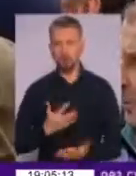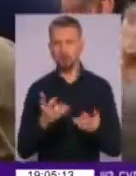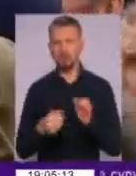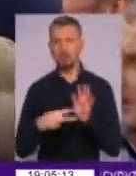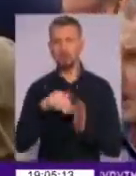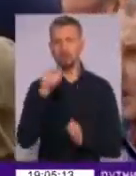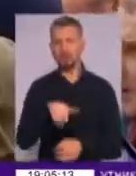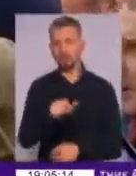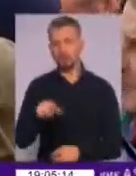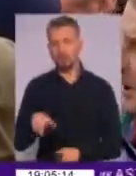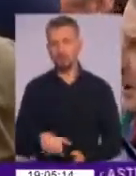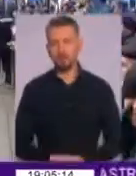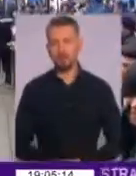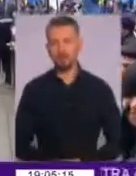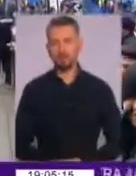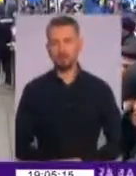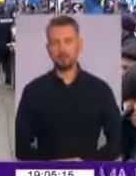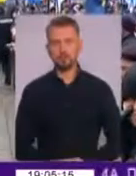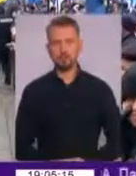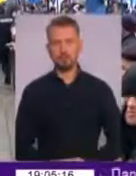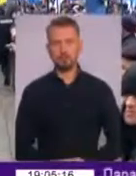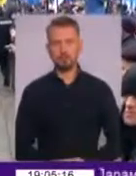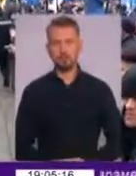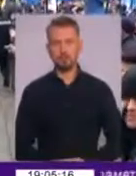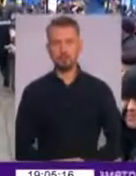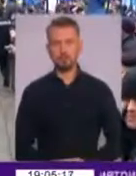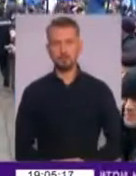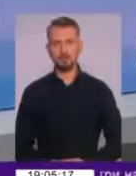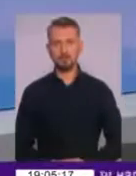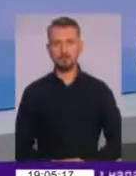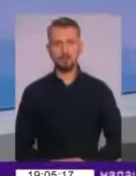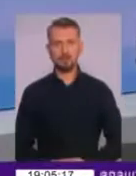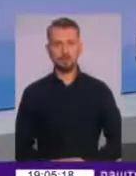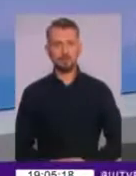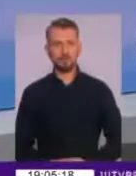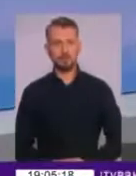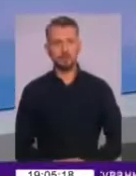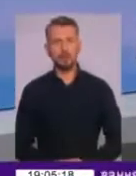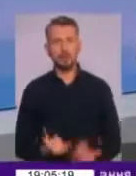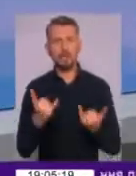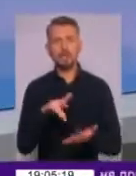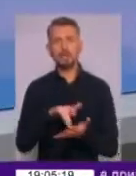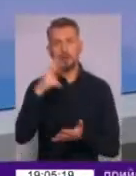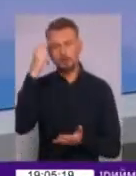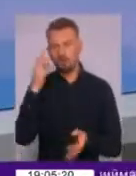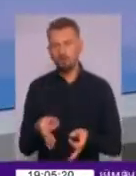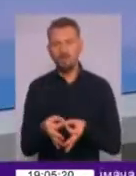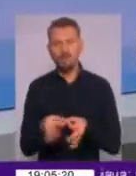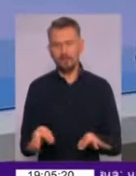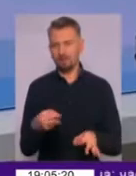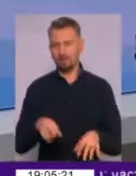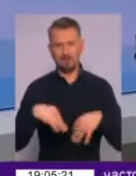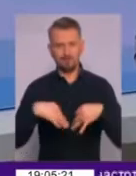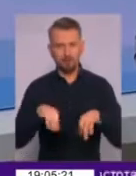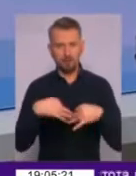тисяч активістів. Вадим Ярошенко, Дмитро Аліфанов, телеканал «Київ». Нині центр Києва вільний для руху